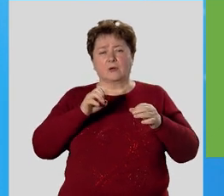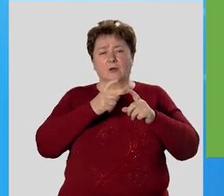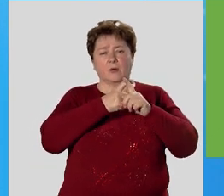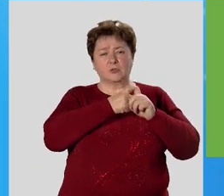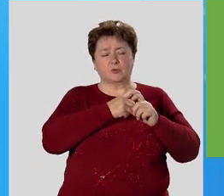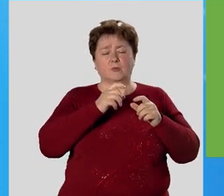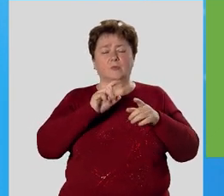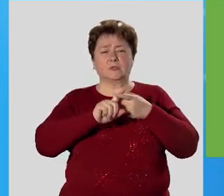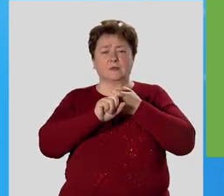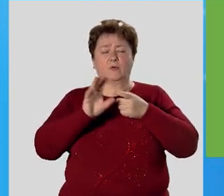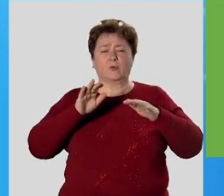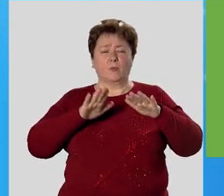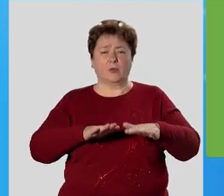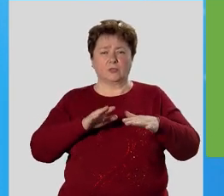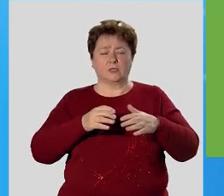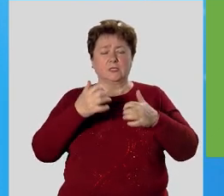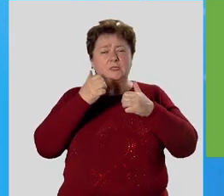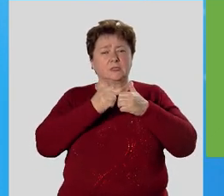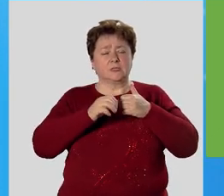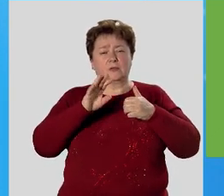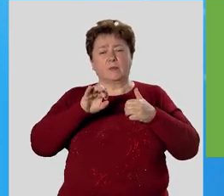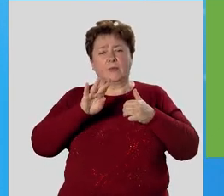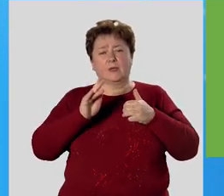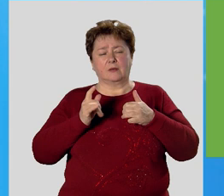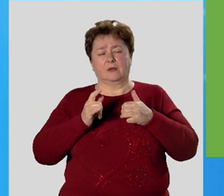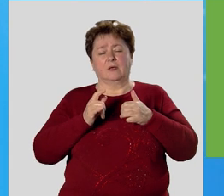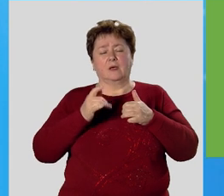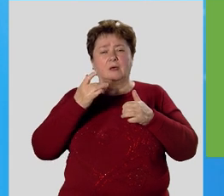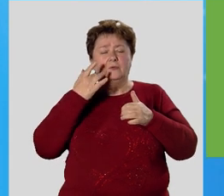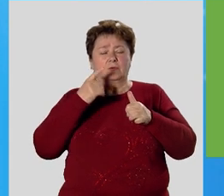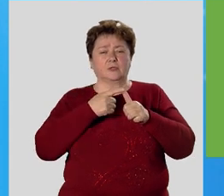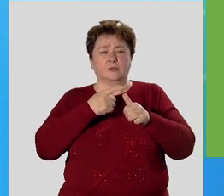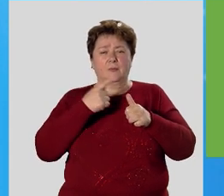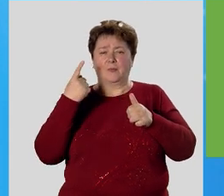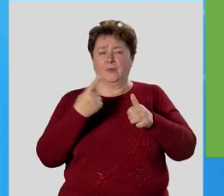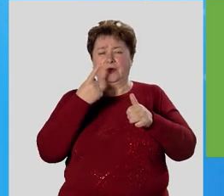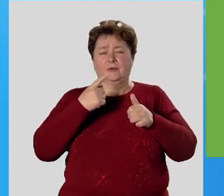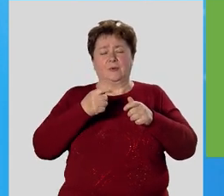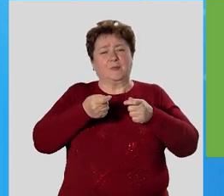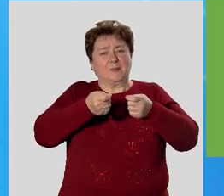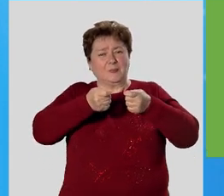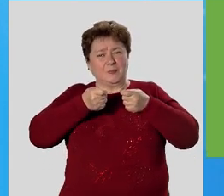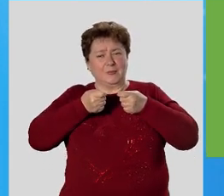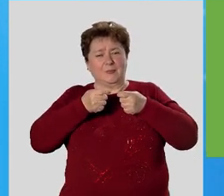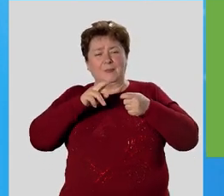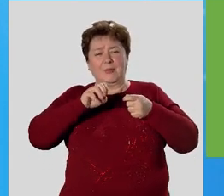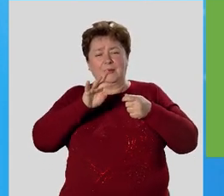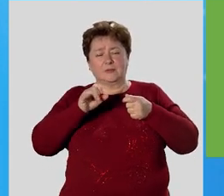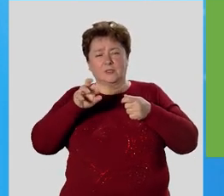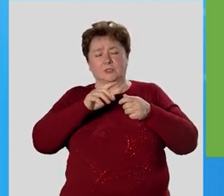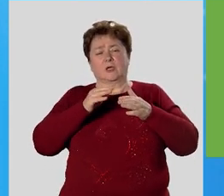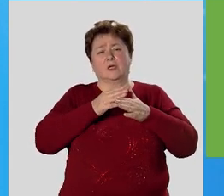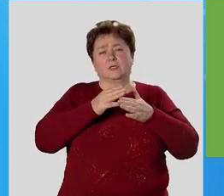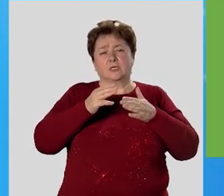хромосом зависит от положения центромеры, так называемой первичной перетяжки, области,